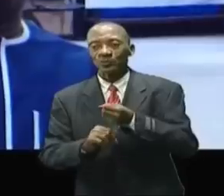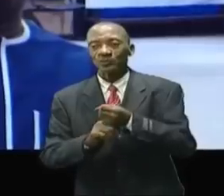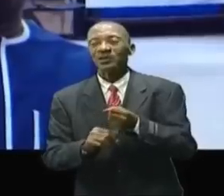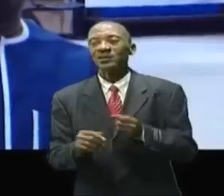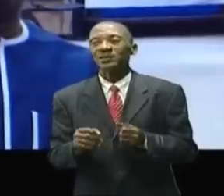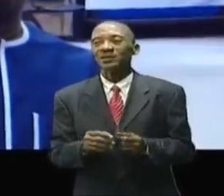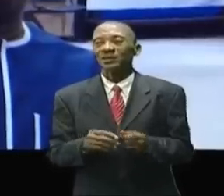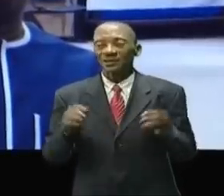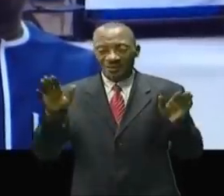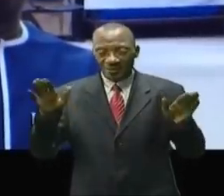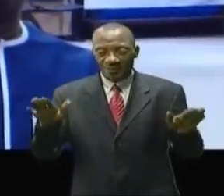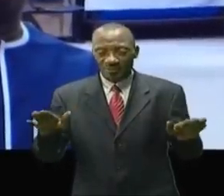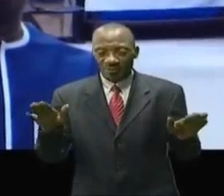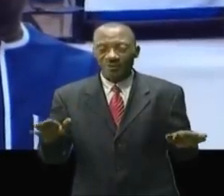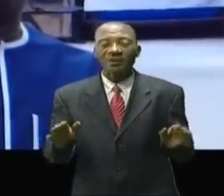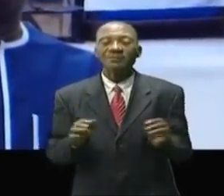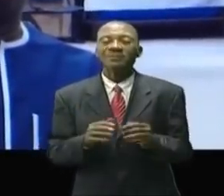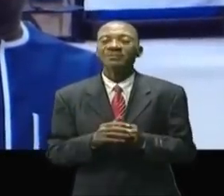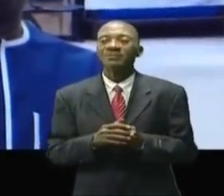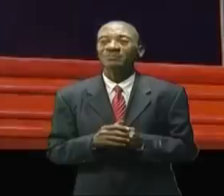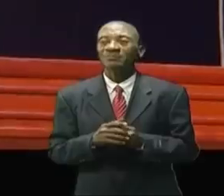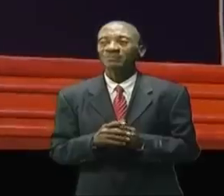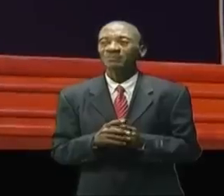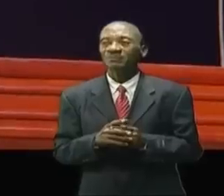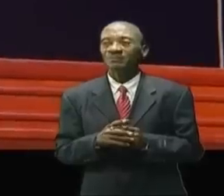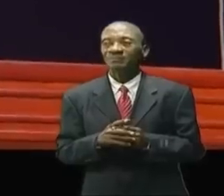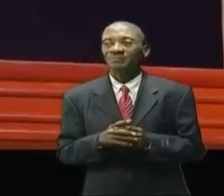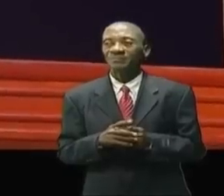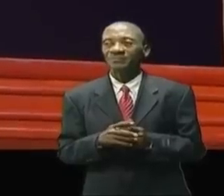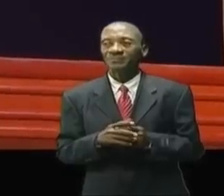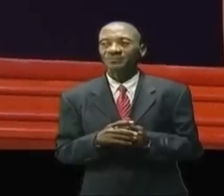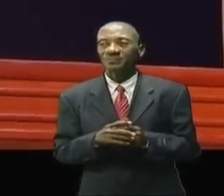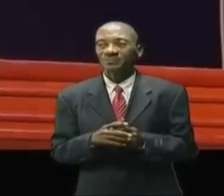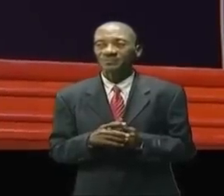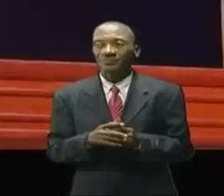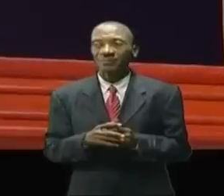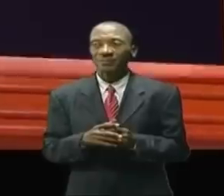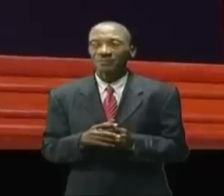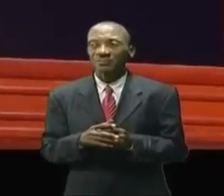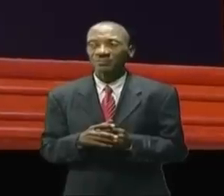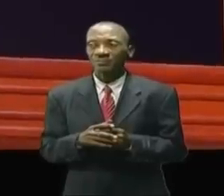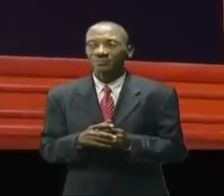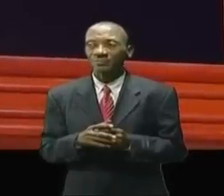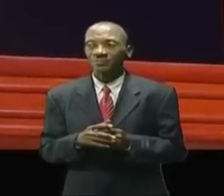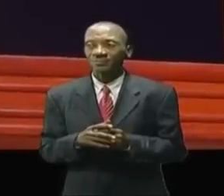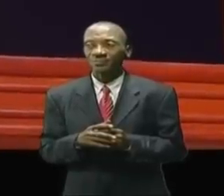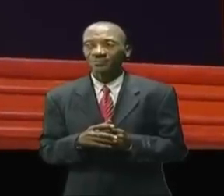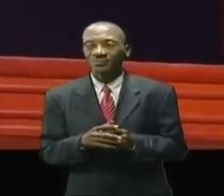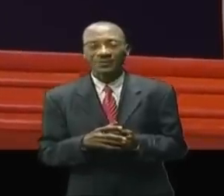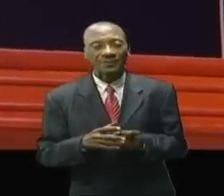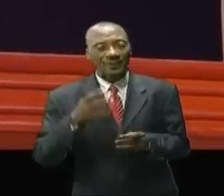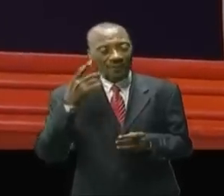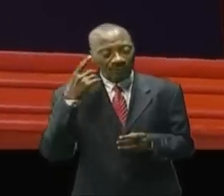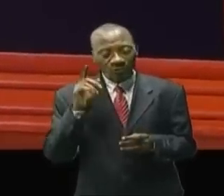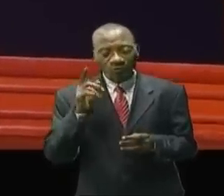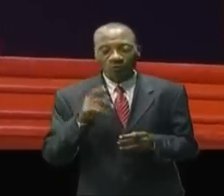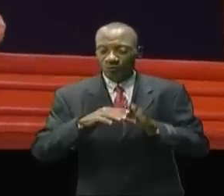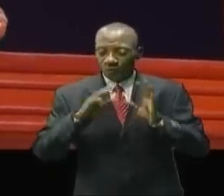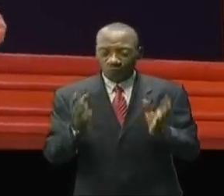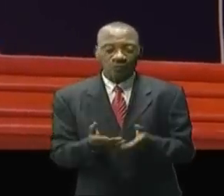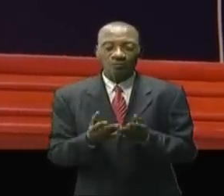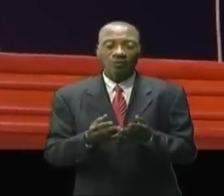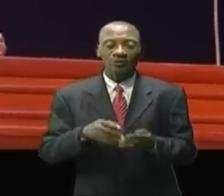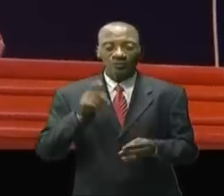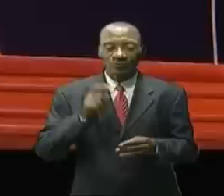Donc, je vous recommande vivement de mettre de côté vos divergences et